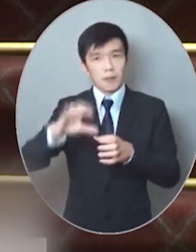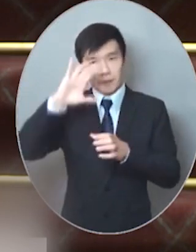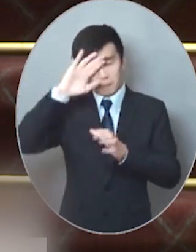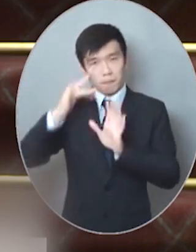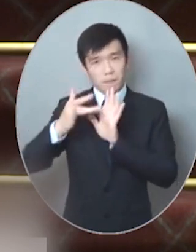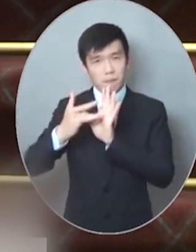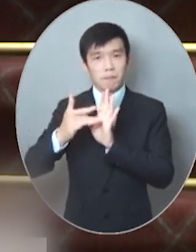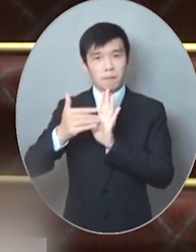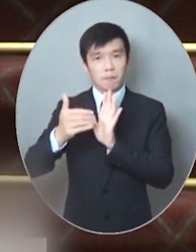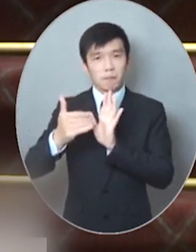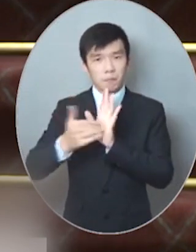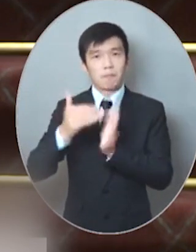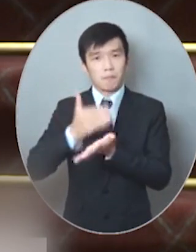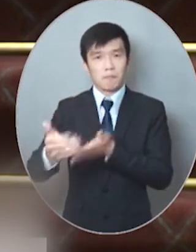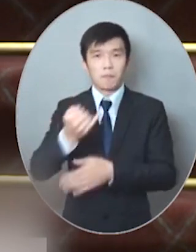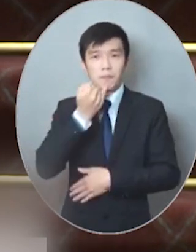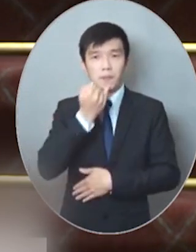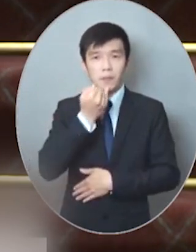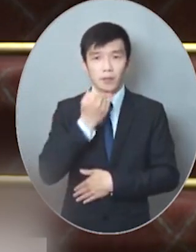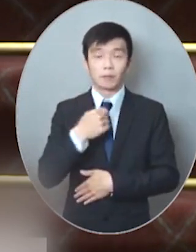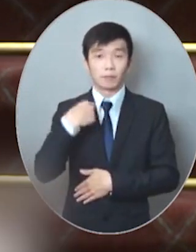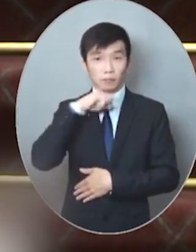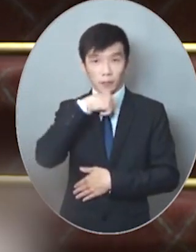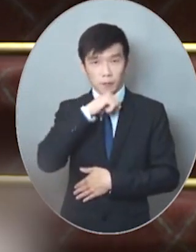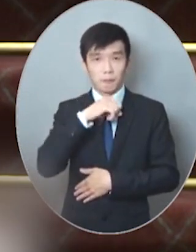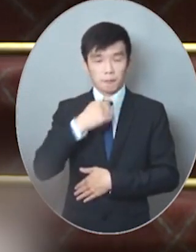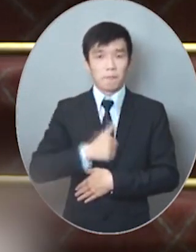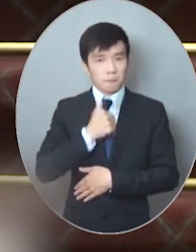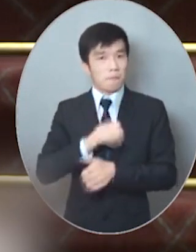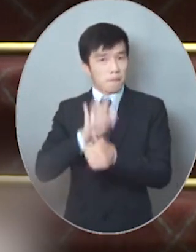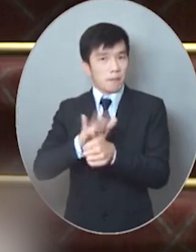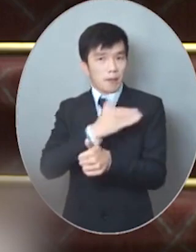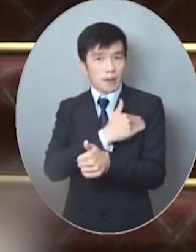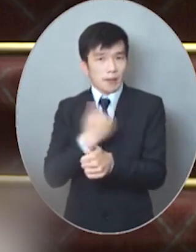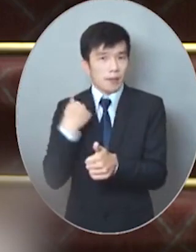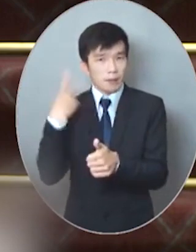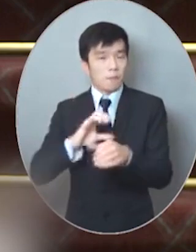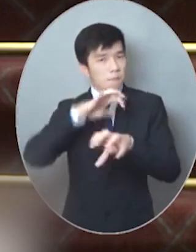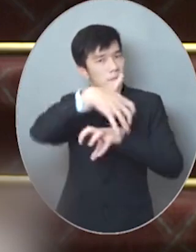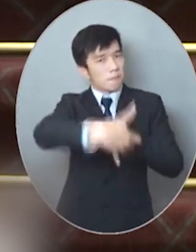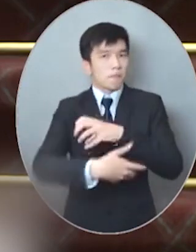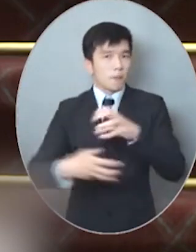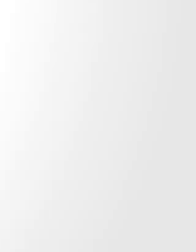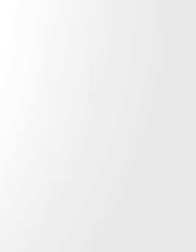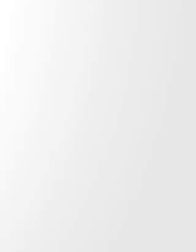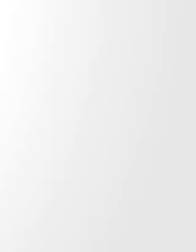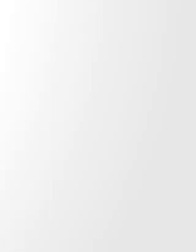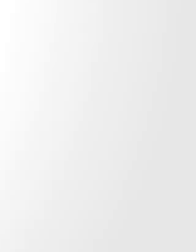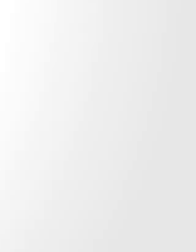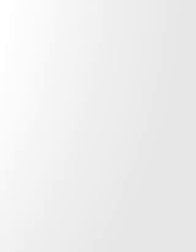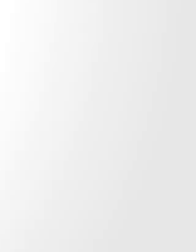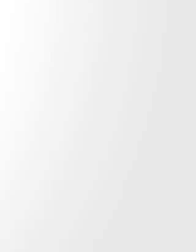防疫作战中，台湾愿意发挥关键的影响力，跟国际社会携手共度难关。